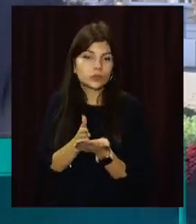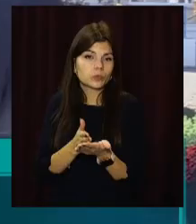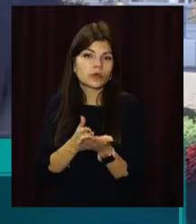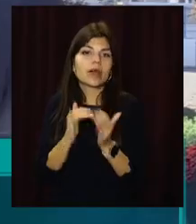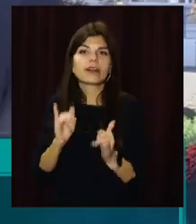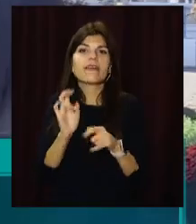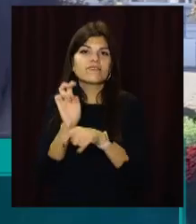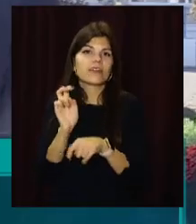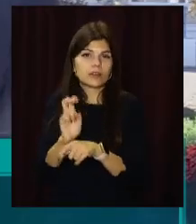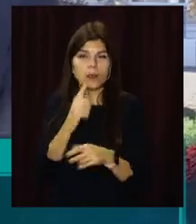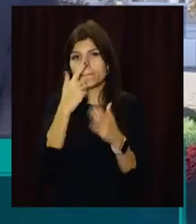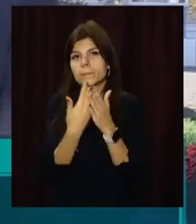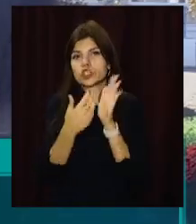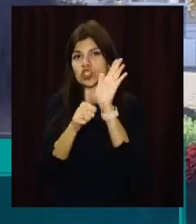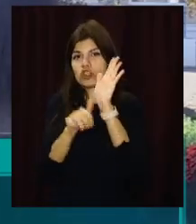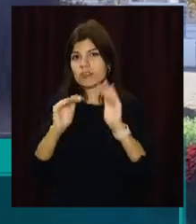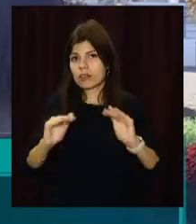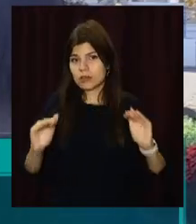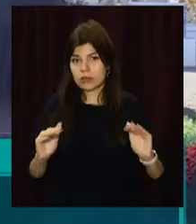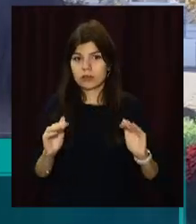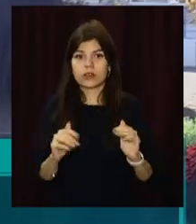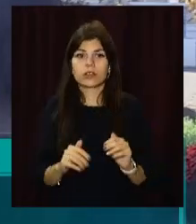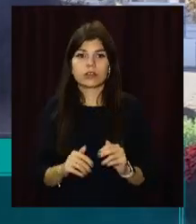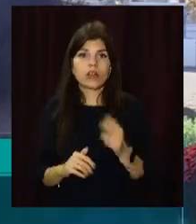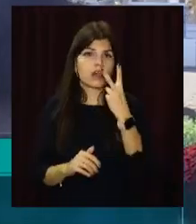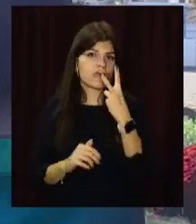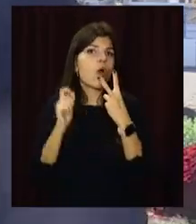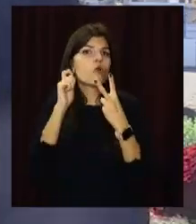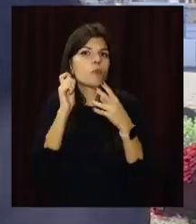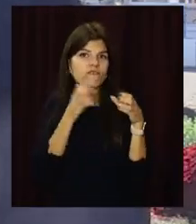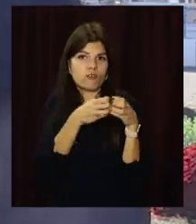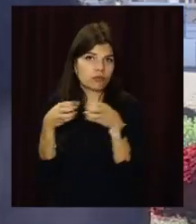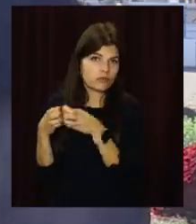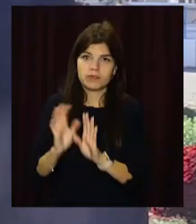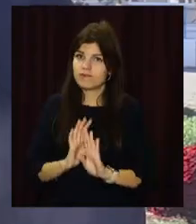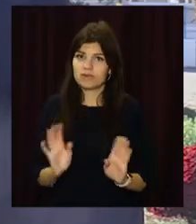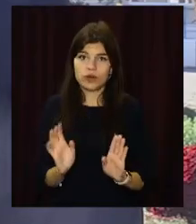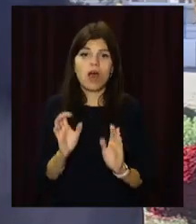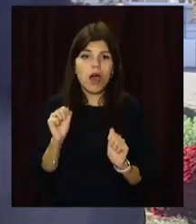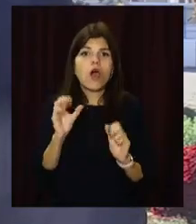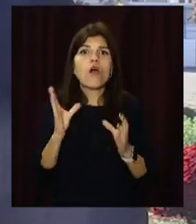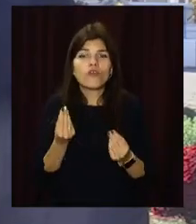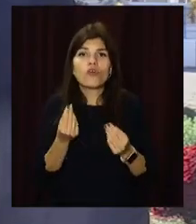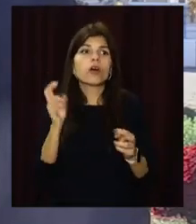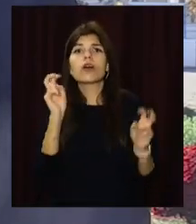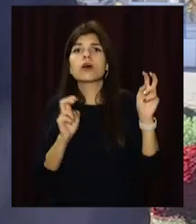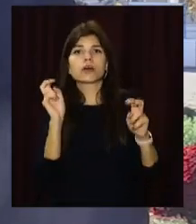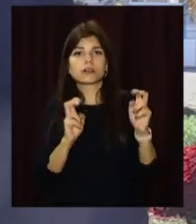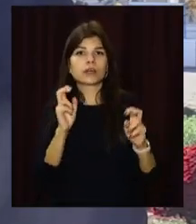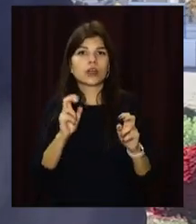для відвідування близько 60 дітей, дві вікові групи. А потенційних